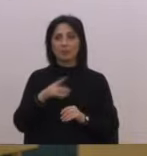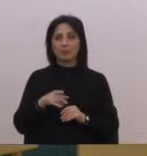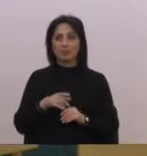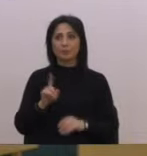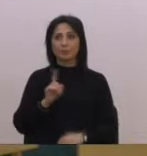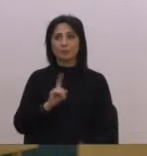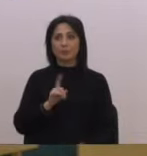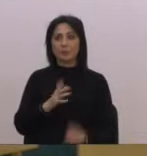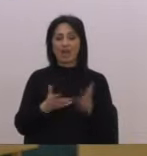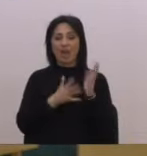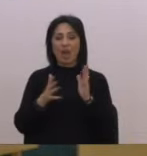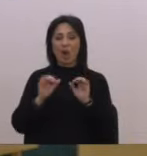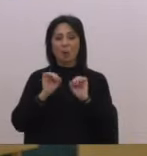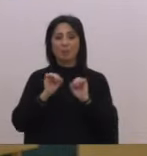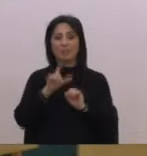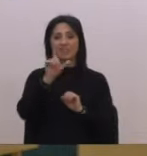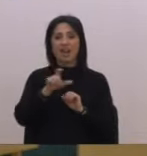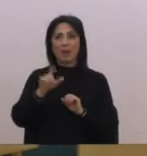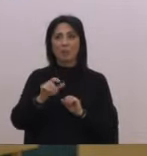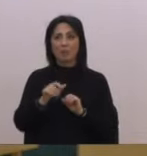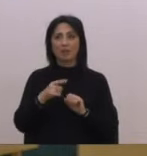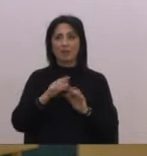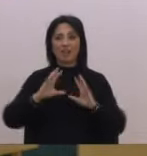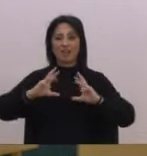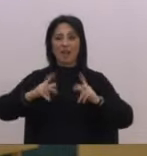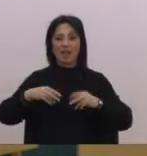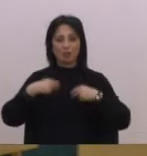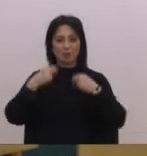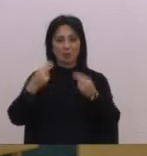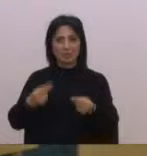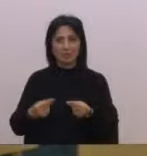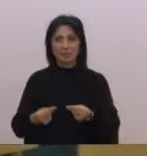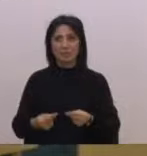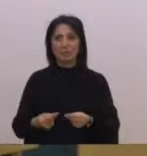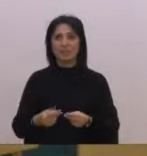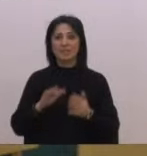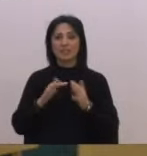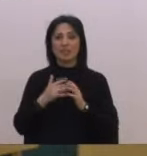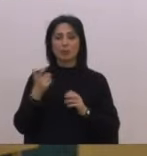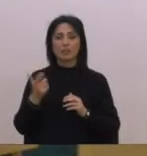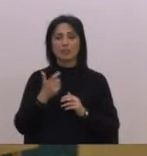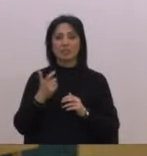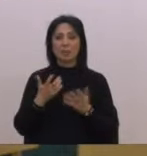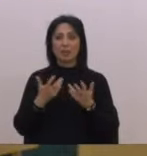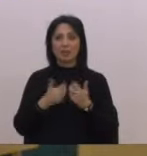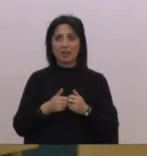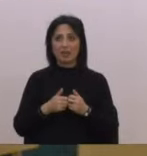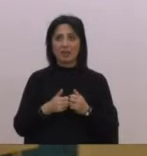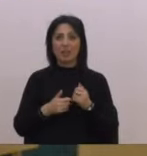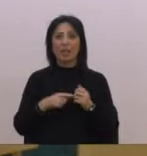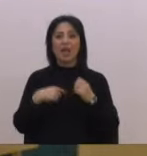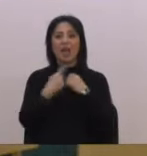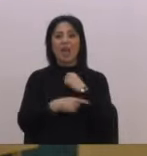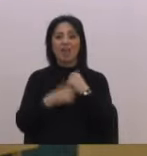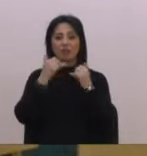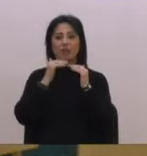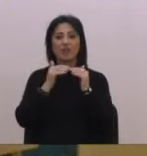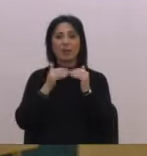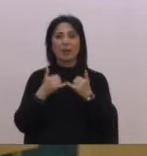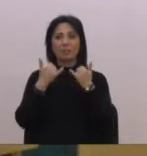რომ ხეობის მცველებისთვის გადაგვეცვა ტრაქტორი და სასოფლო სამეურნეო ტექნიკა. ხევსურეთის